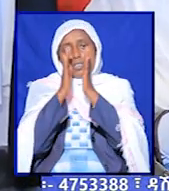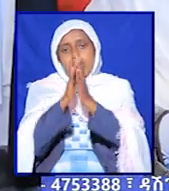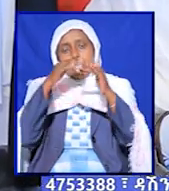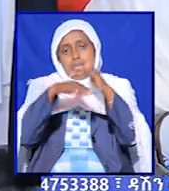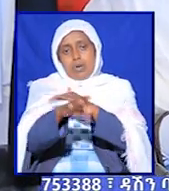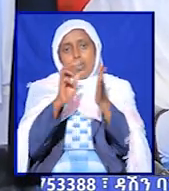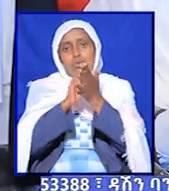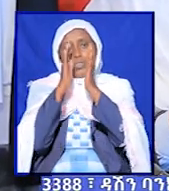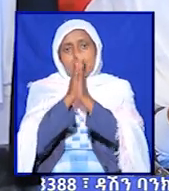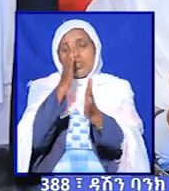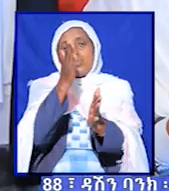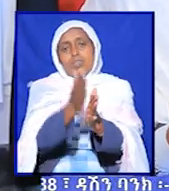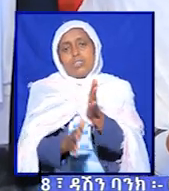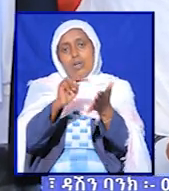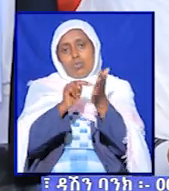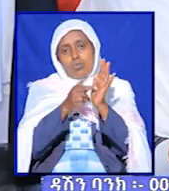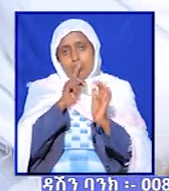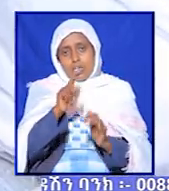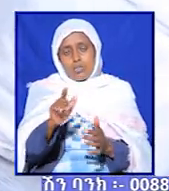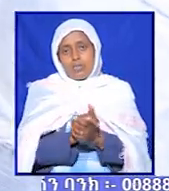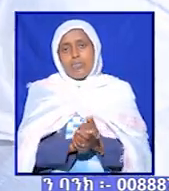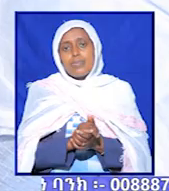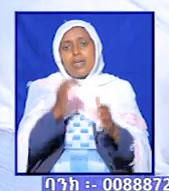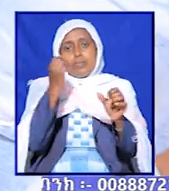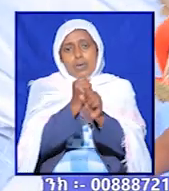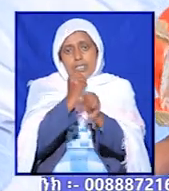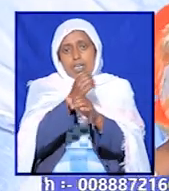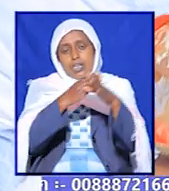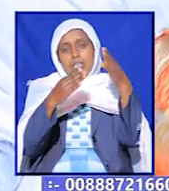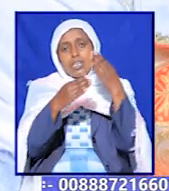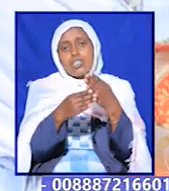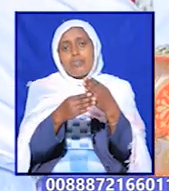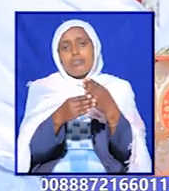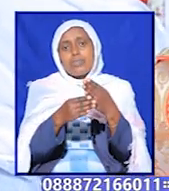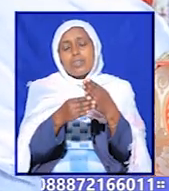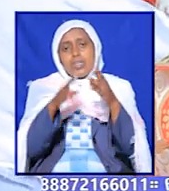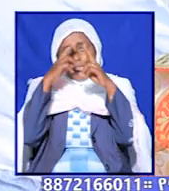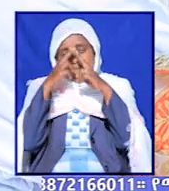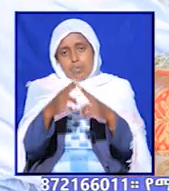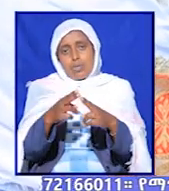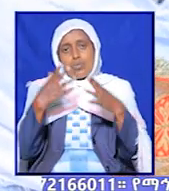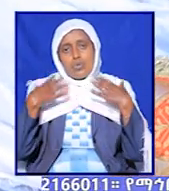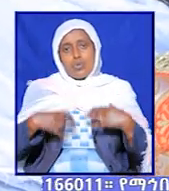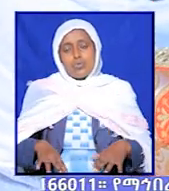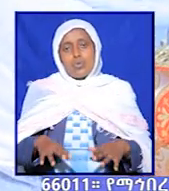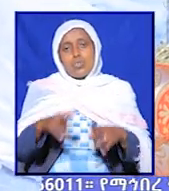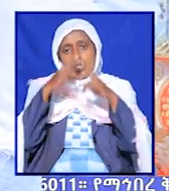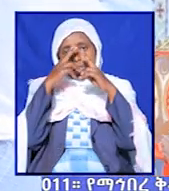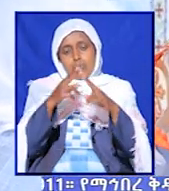ቅዳሴ ይገባሉ፣ ቅዳሴያቸውን ያከናውናሉ ማለት ነው። በአሰራር ደረጃ ከከበሩ